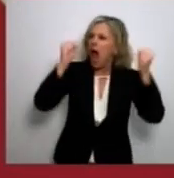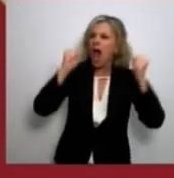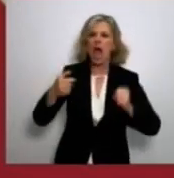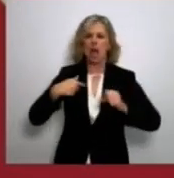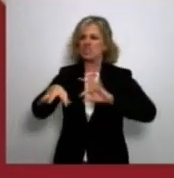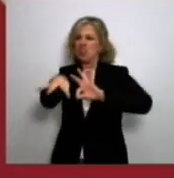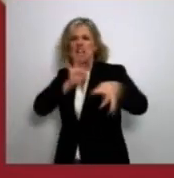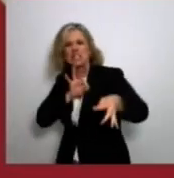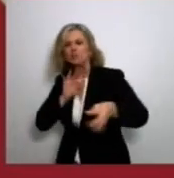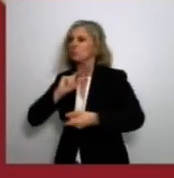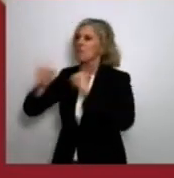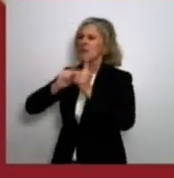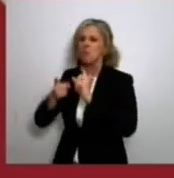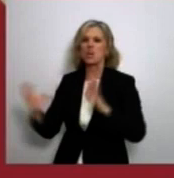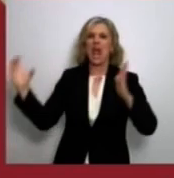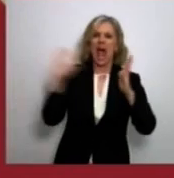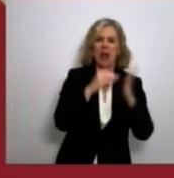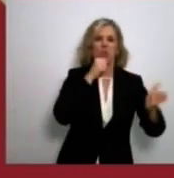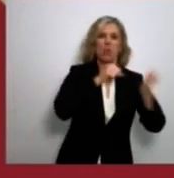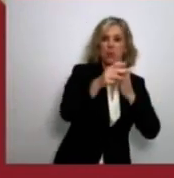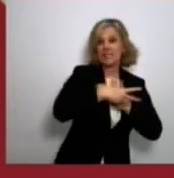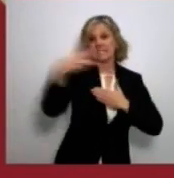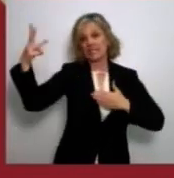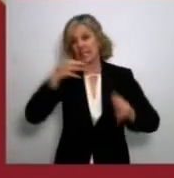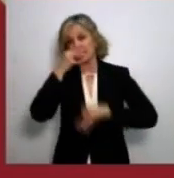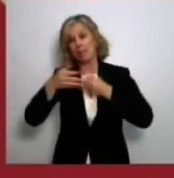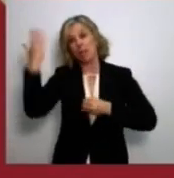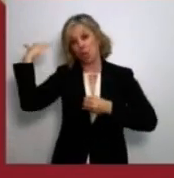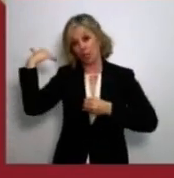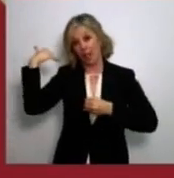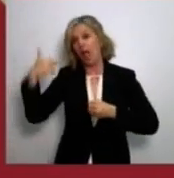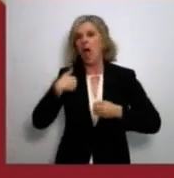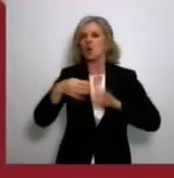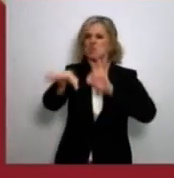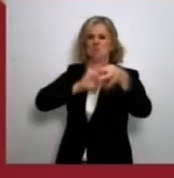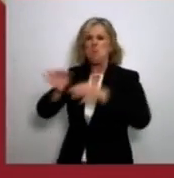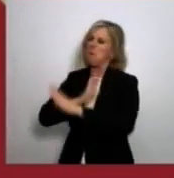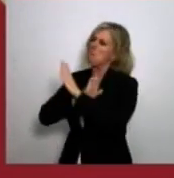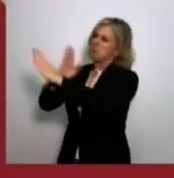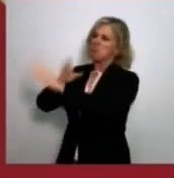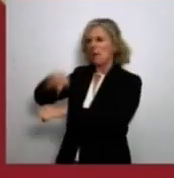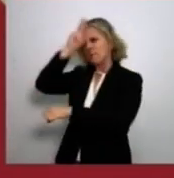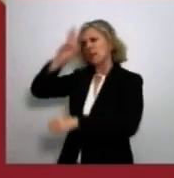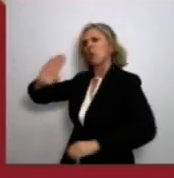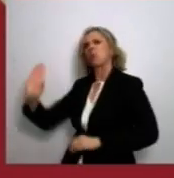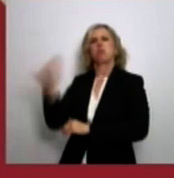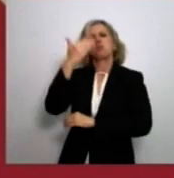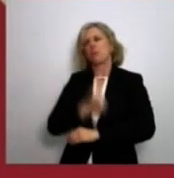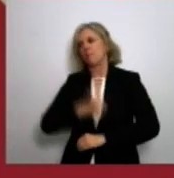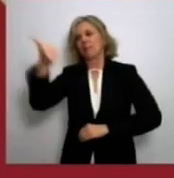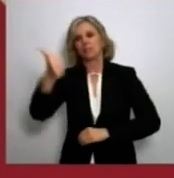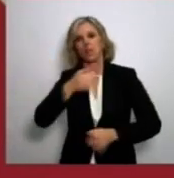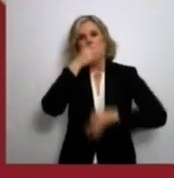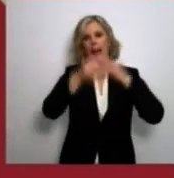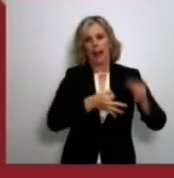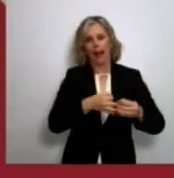σκίζανε μνημόνια, που με έναν νόμο ακυρώνανε μνημόνια, από αυτούς που λέγαν θα χύσουμε